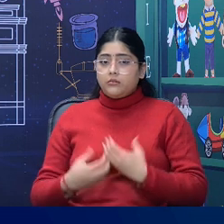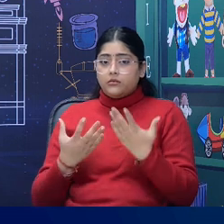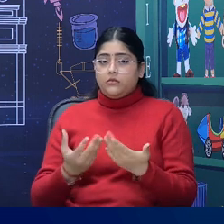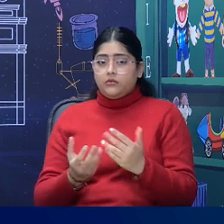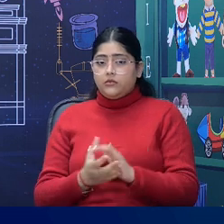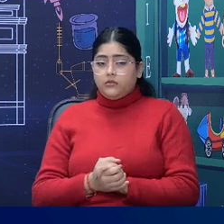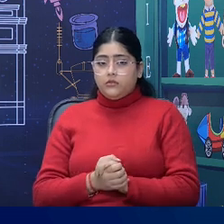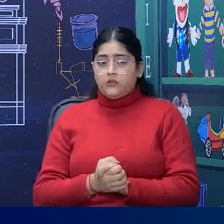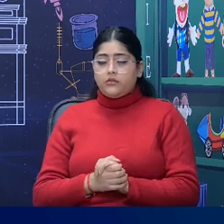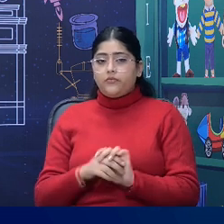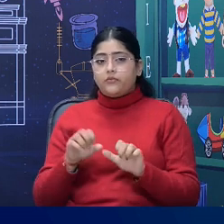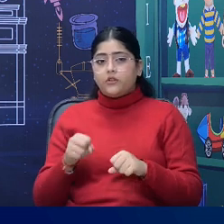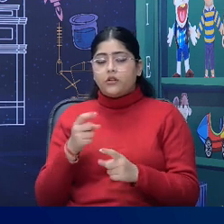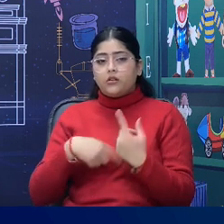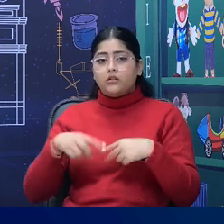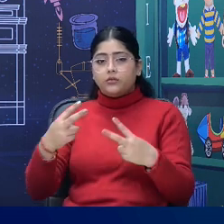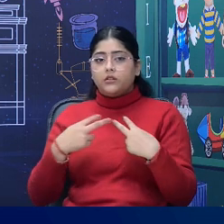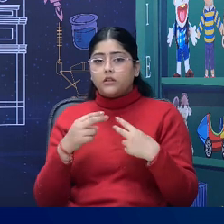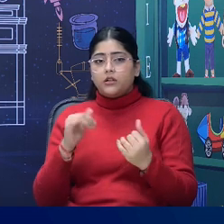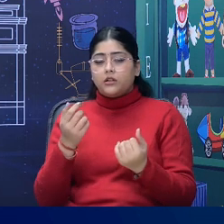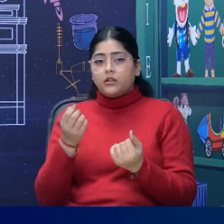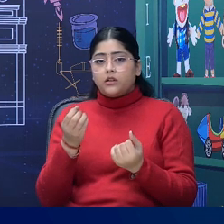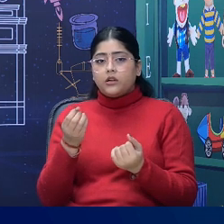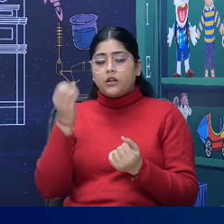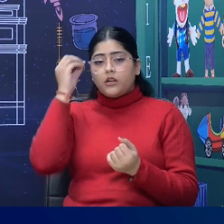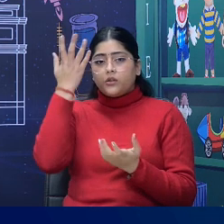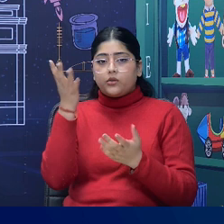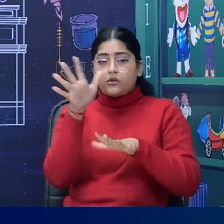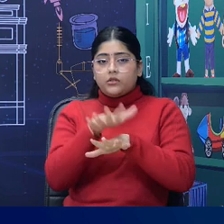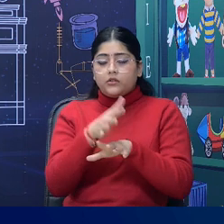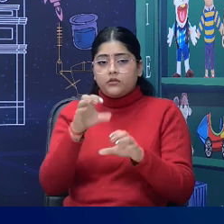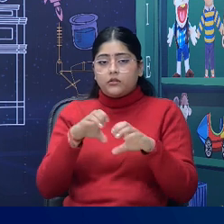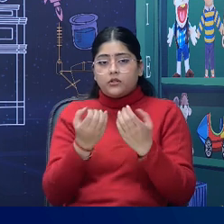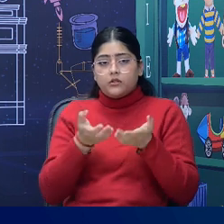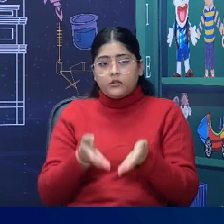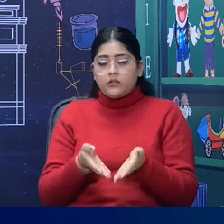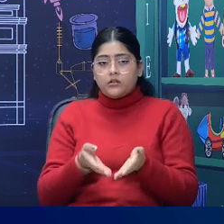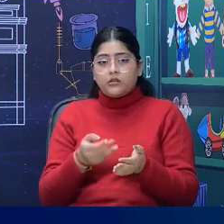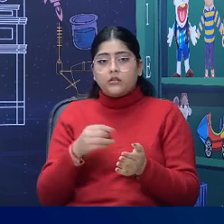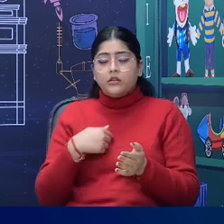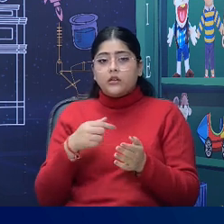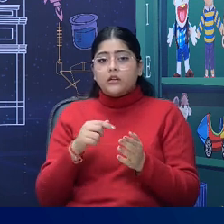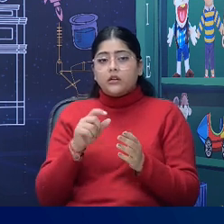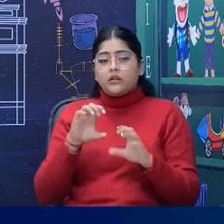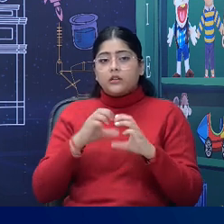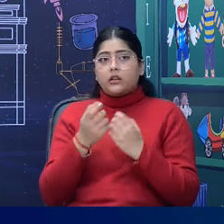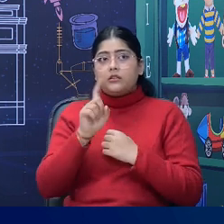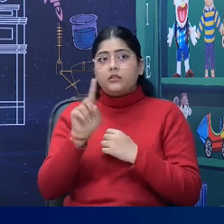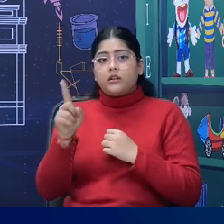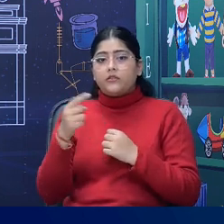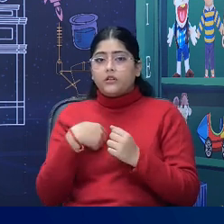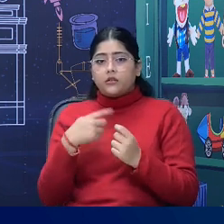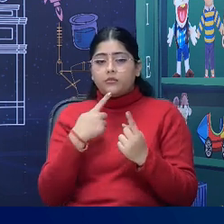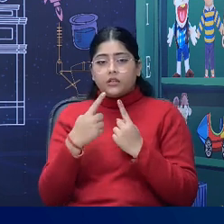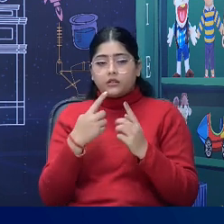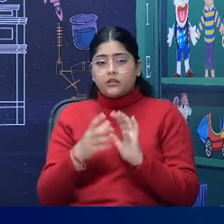है जी आप सभी देख रहे हैं आज समावेशी कक्षा के माध्यम से कि हम आपकी पाठ्य पुस्तक अंतरा से लिया गया पाठ पढ़ रहे हैं टॉर्च